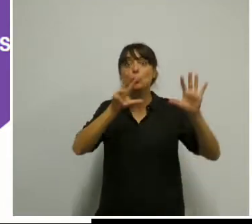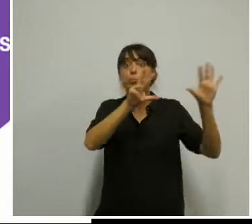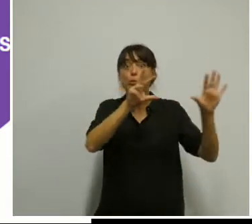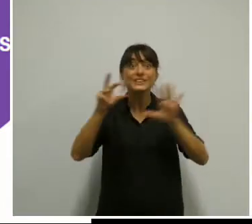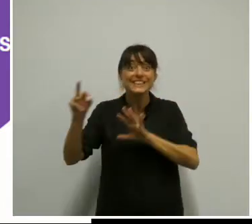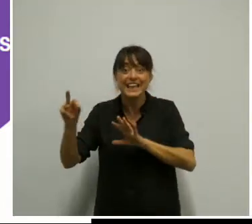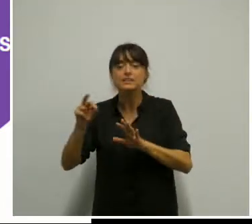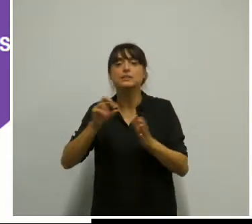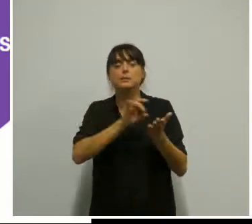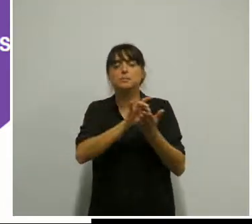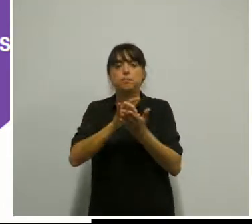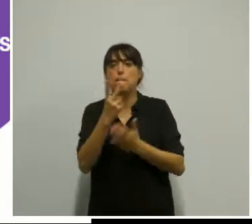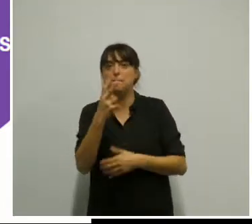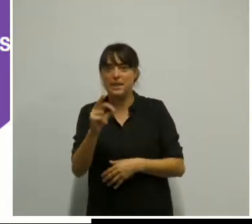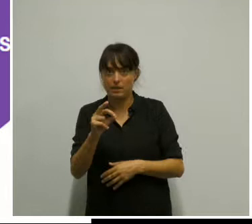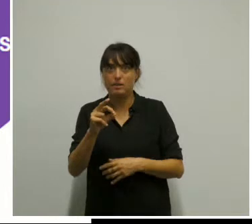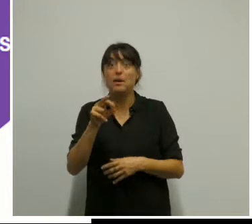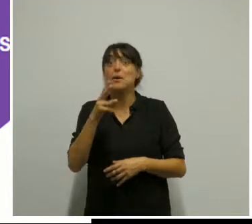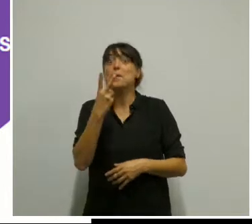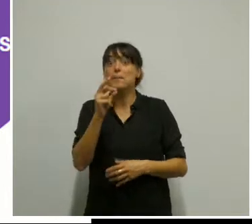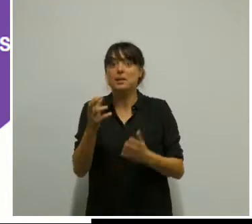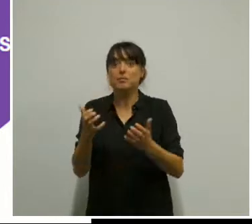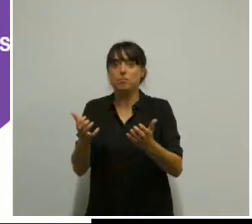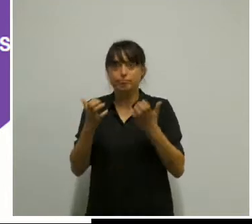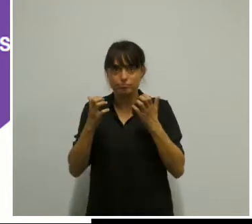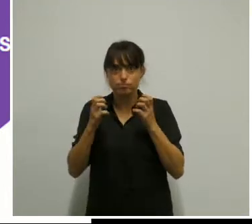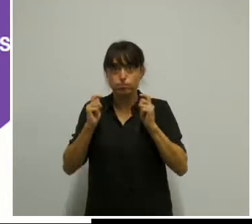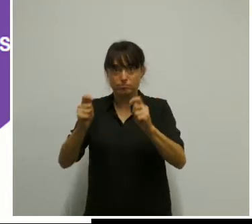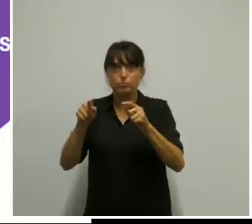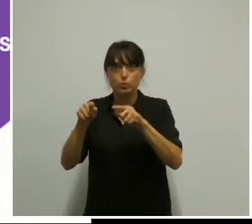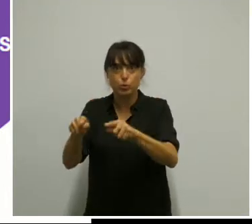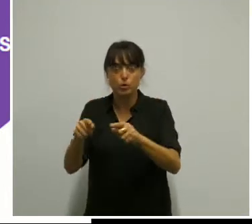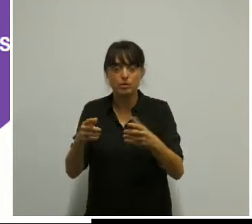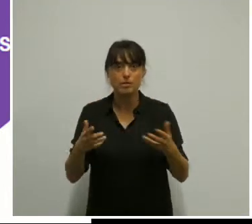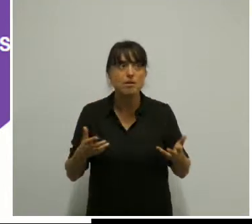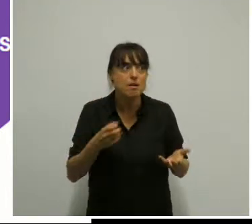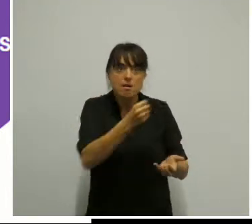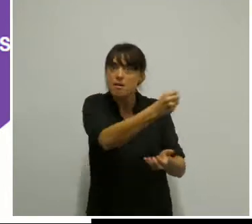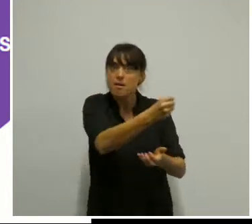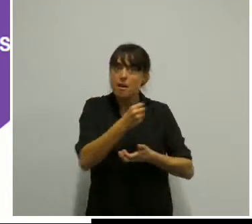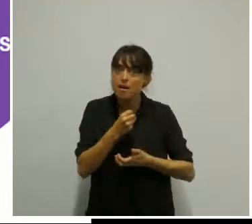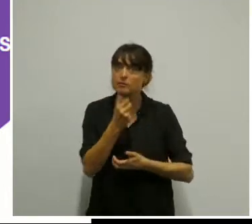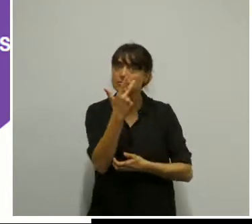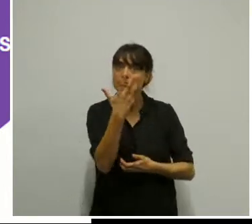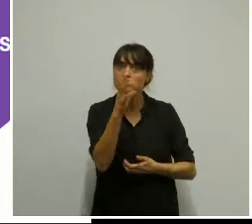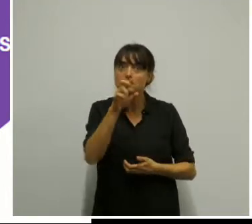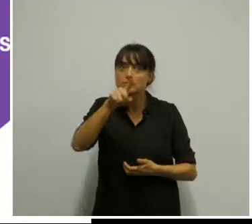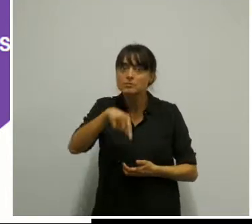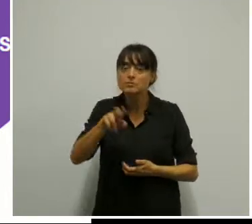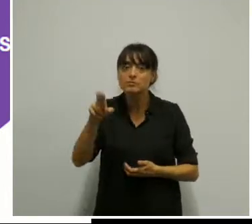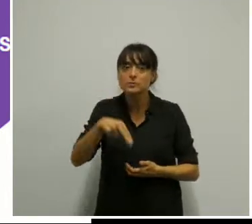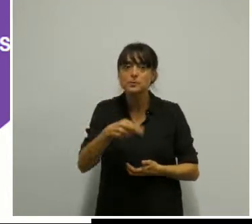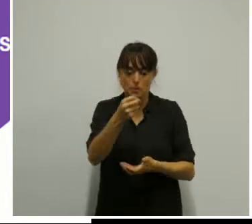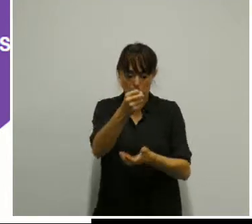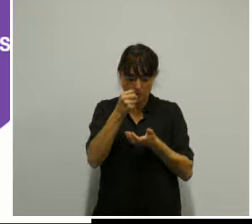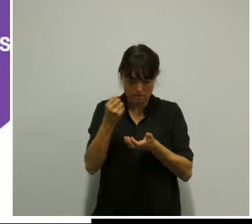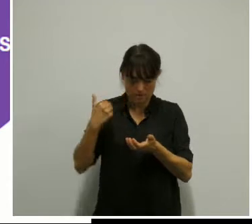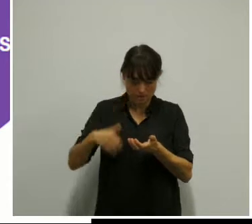aquests diners. I de cop i volta, clar, dic, ostres, doncs ara ve la part més de concretar com volem el nostre